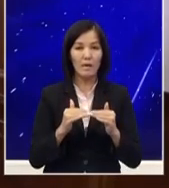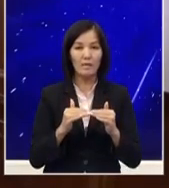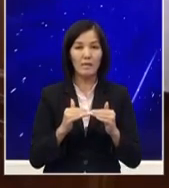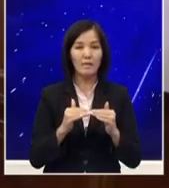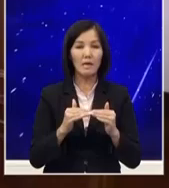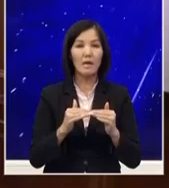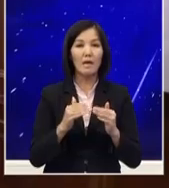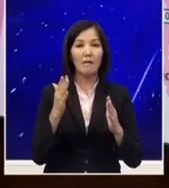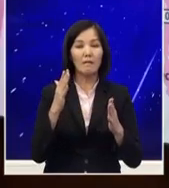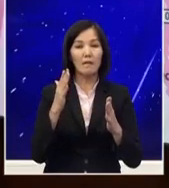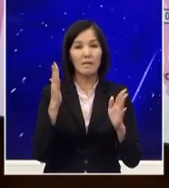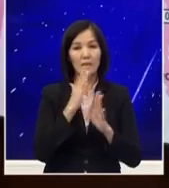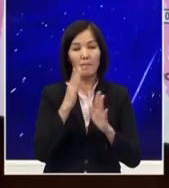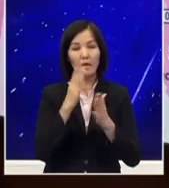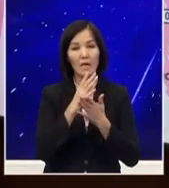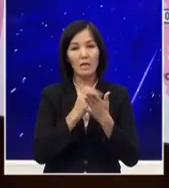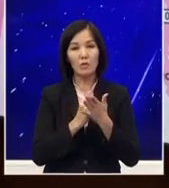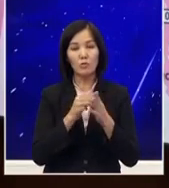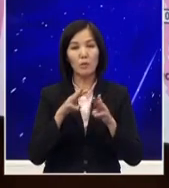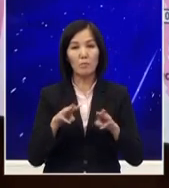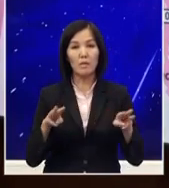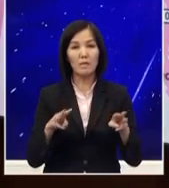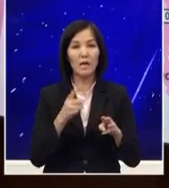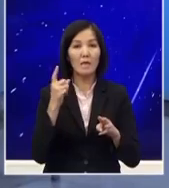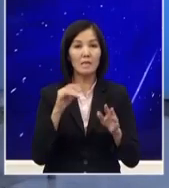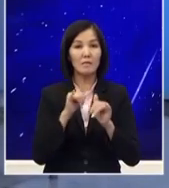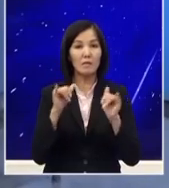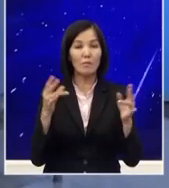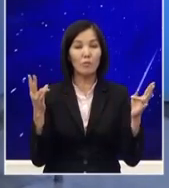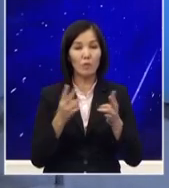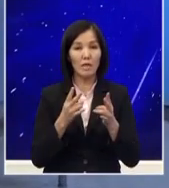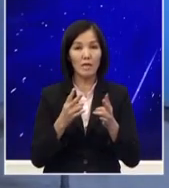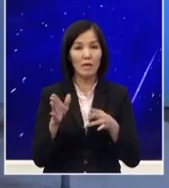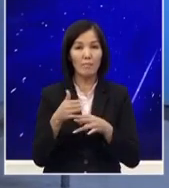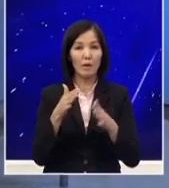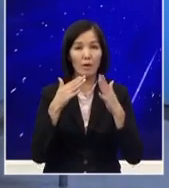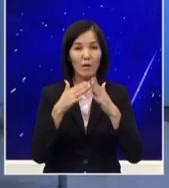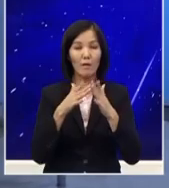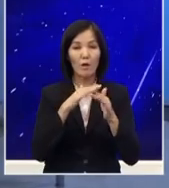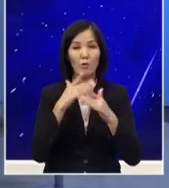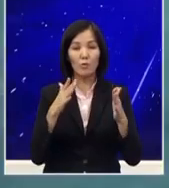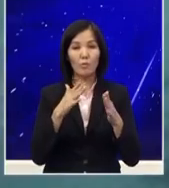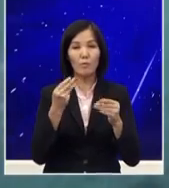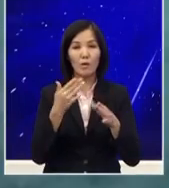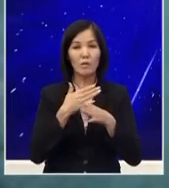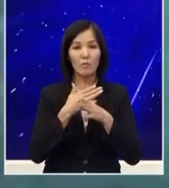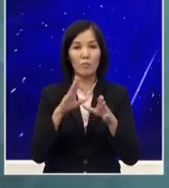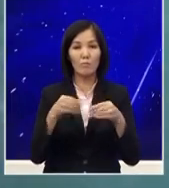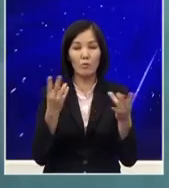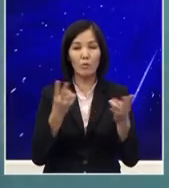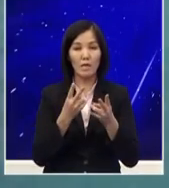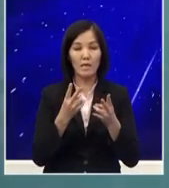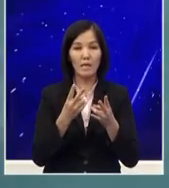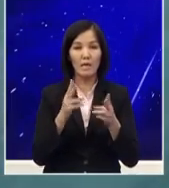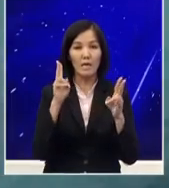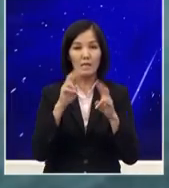табиғи ресурстар министрінің айтуынша, бұл шаруашылықты дамыту қажет. Балық өсіретін қоймаларды көбейтіп, оларға субсидия бөлу керек. Мамандармен